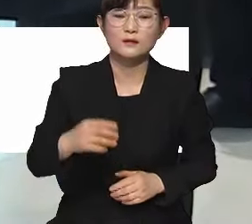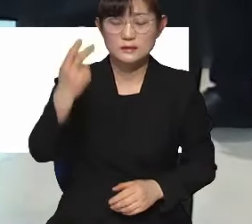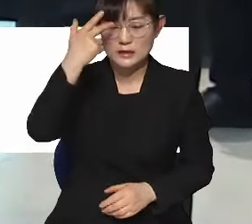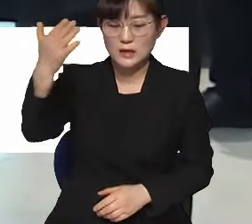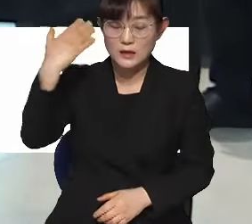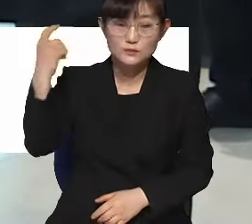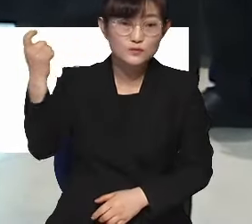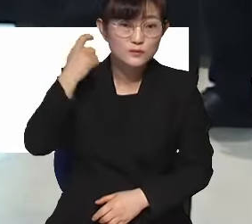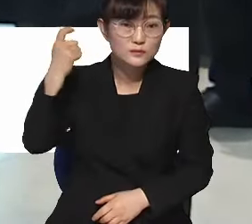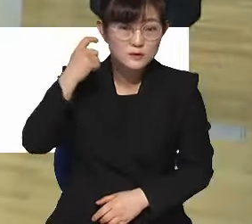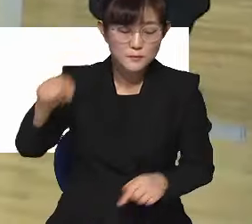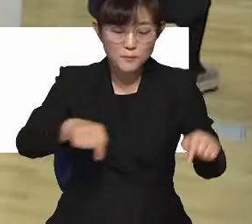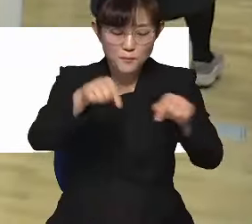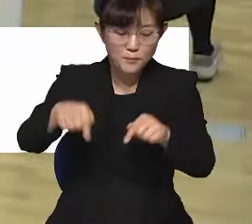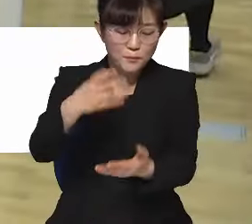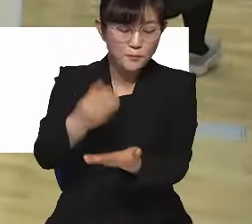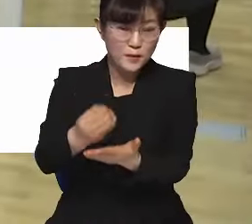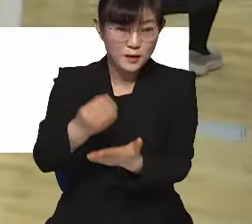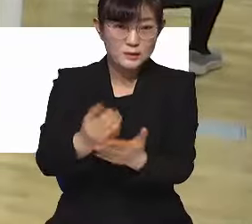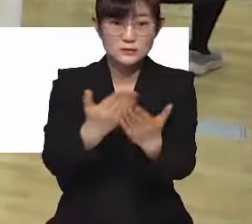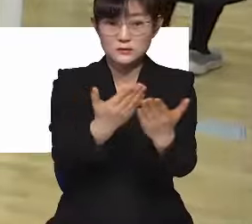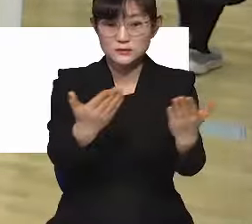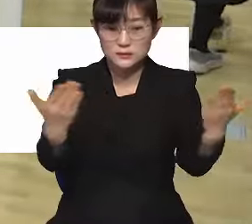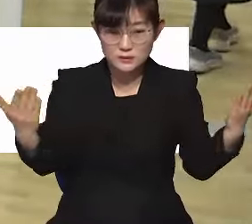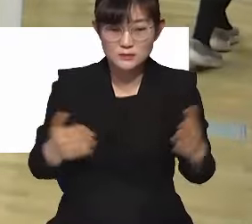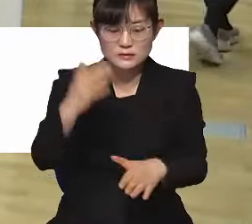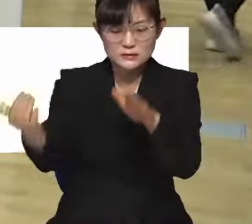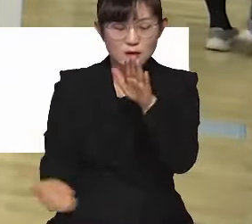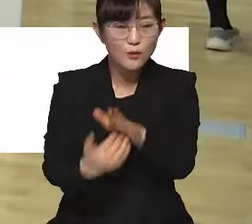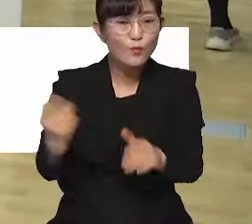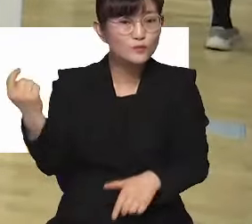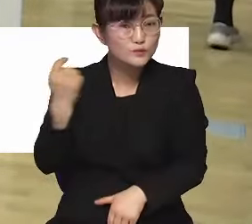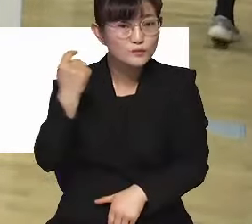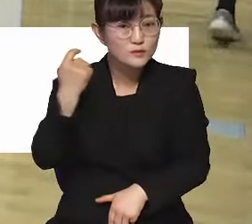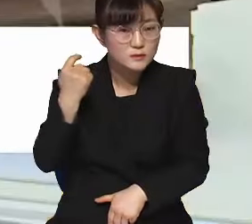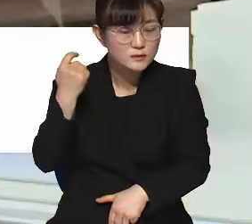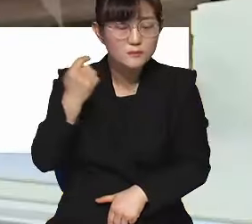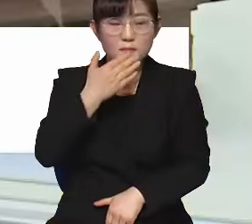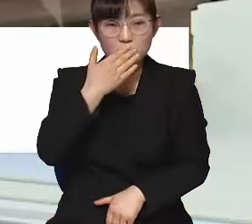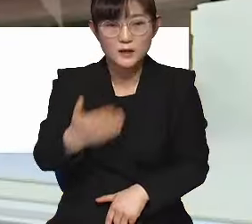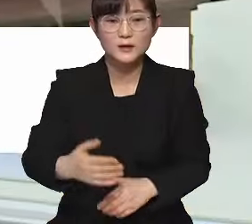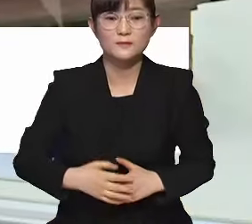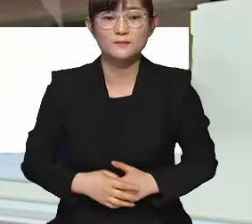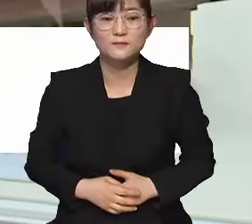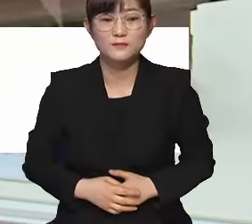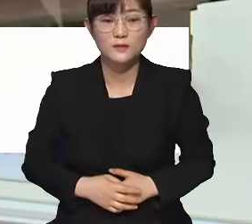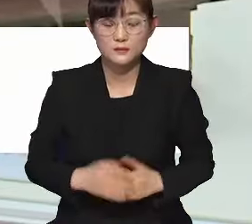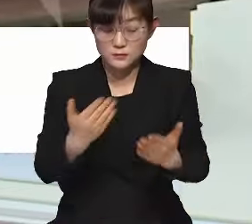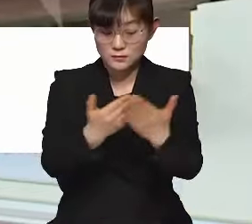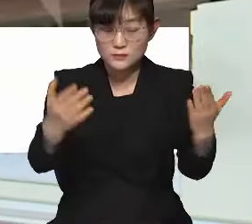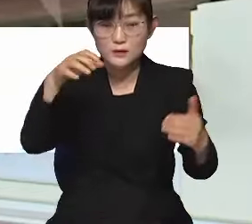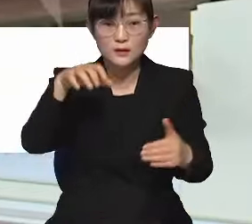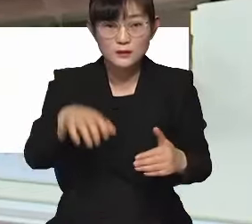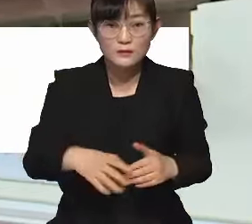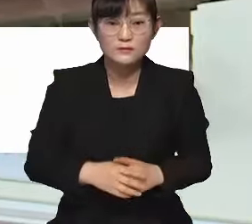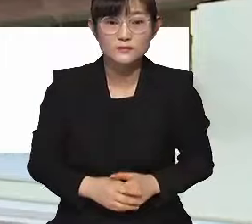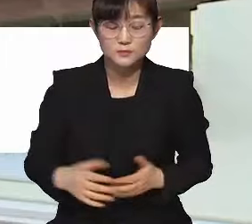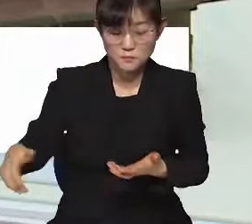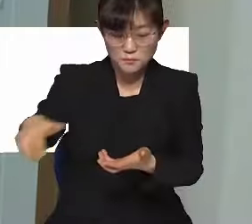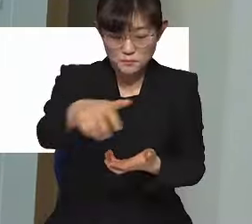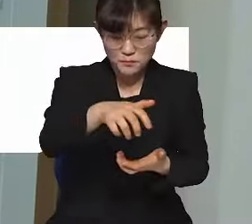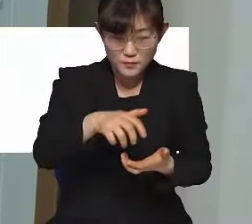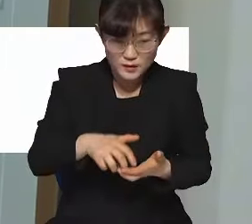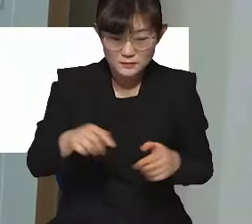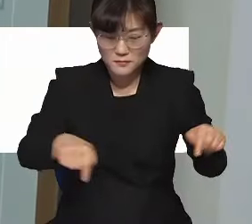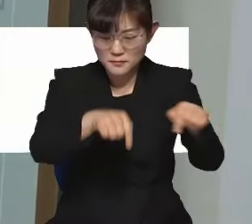소리를 담은 유성기 음반을 주제로 개최한 최고의 소리반 전시를 만나볼 수 있습니다. 전시에는 국립국악원이 수집한